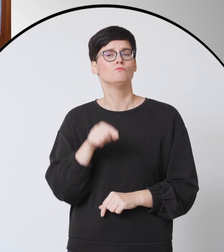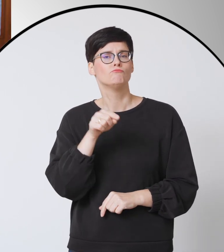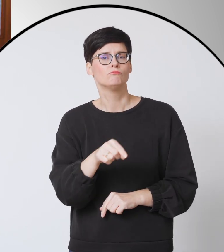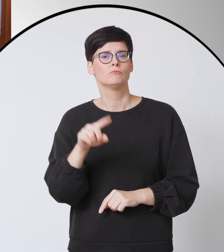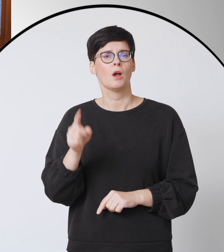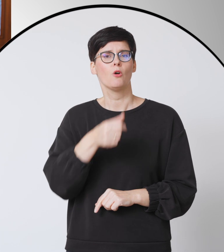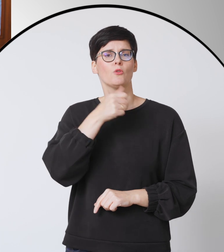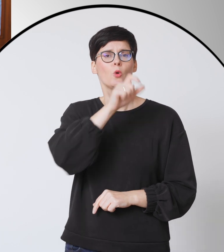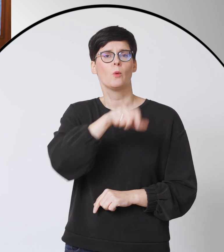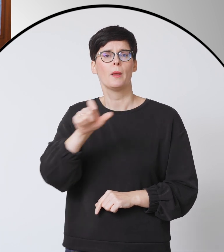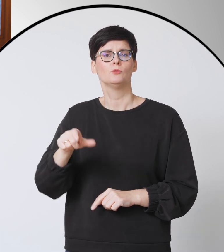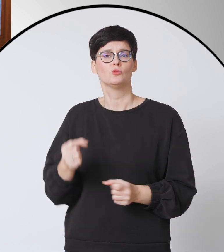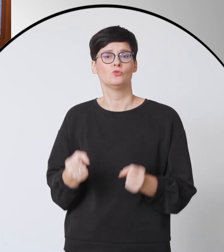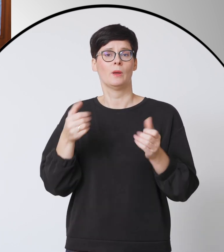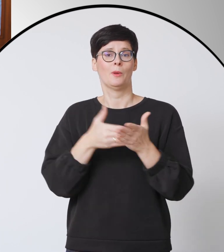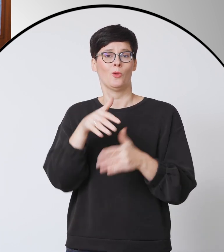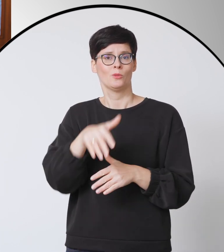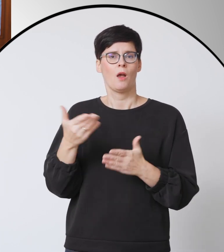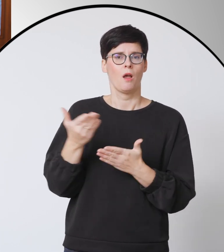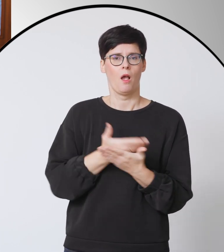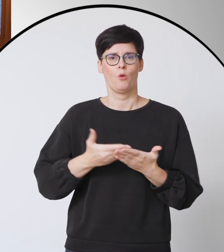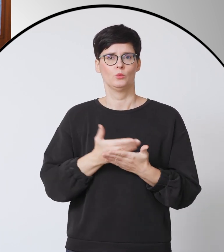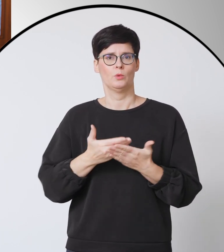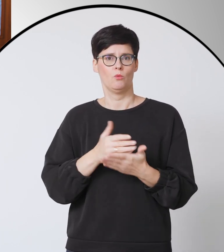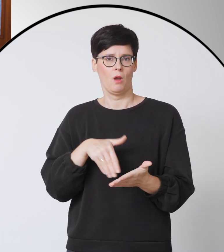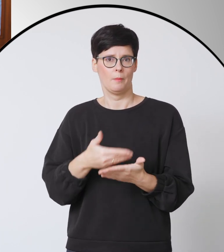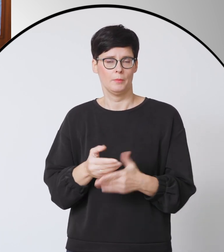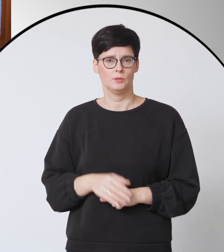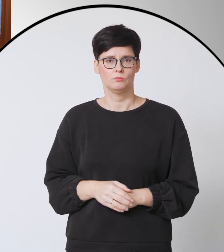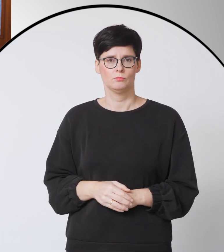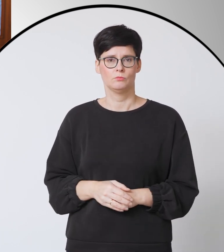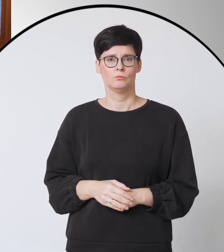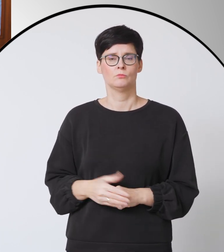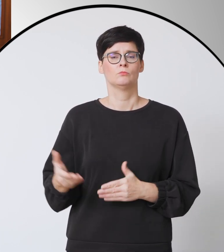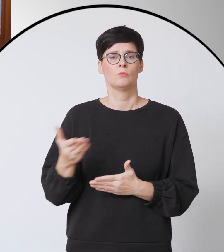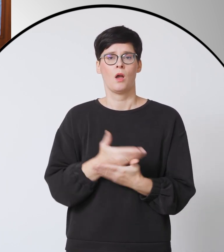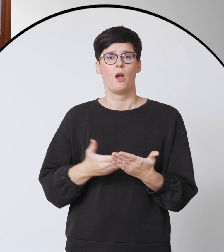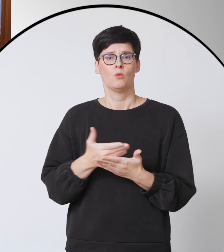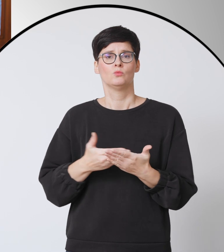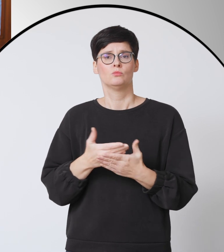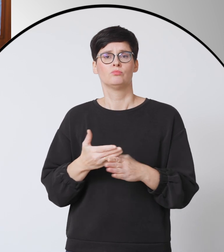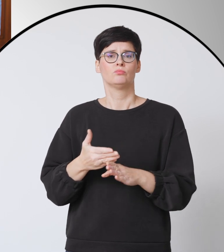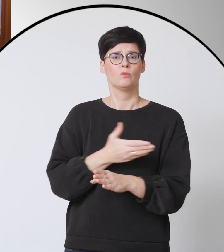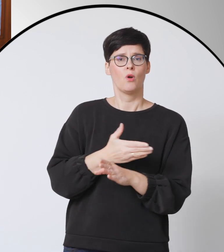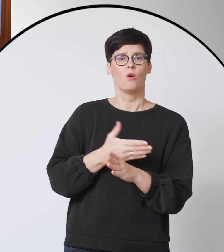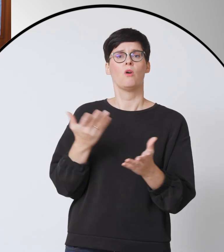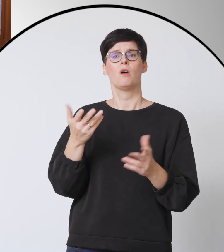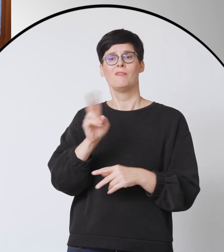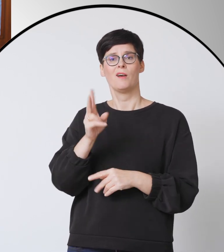auch schwerbehinderte junge Menschen ausgebildet. Vor Ablauf der Ausbildung spricht der Inklusionsbeauftragte mit